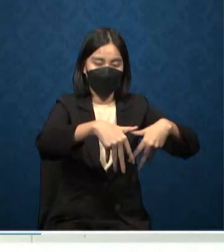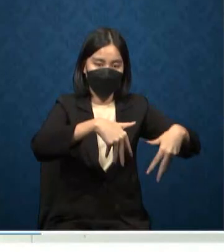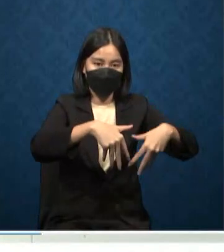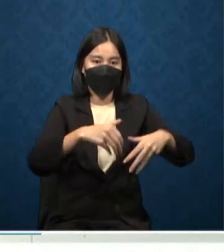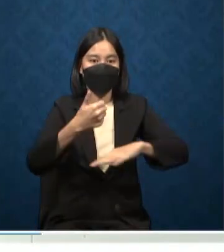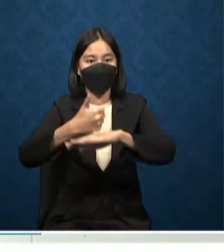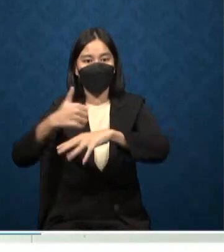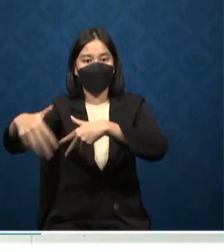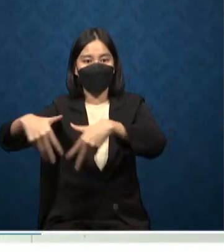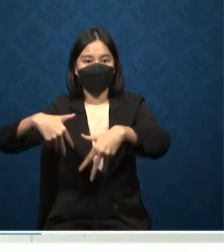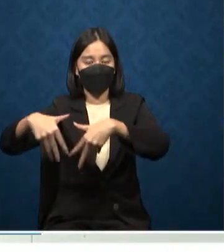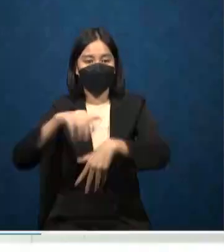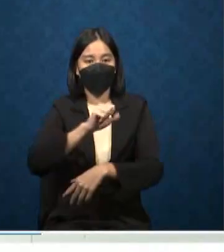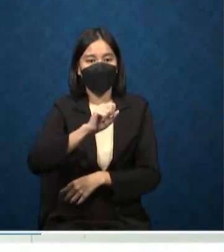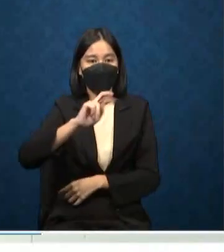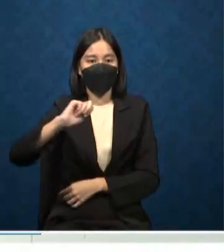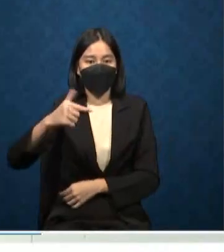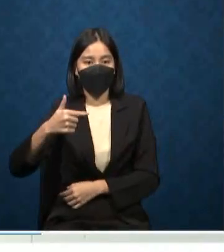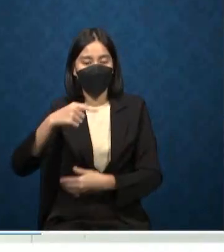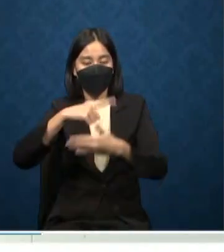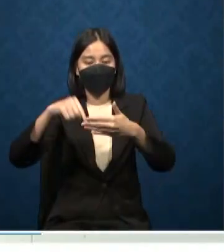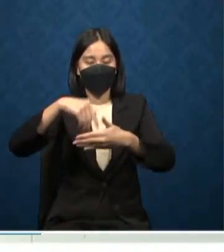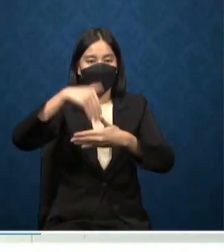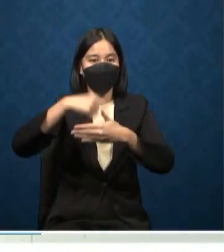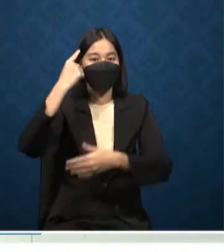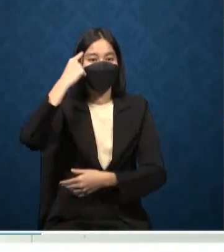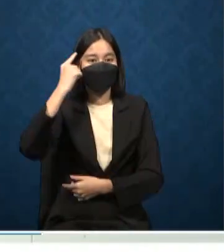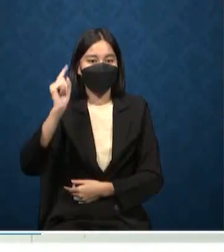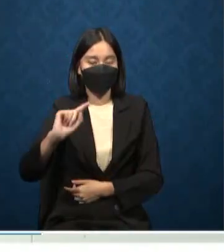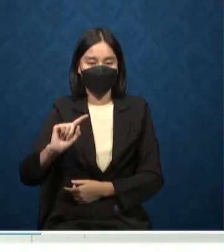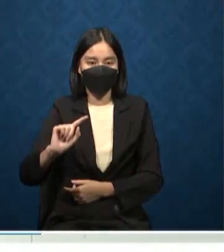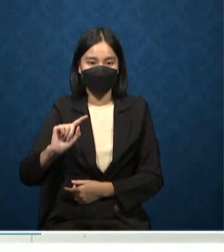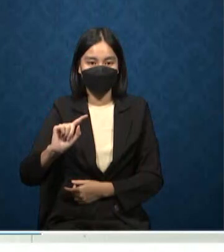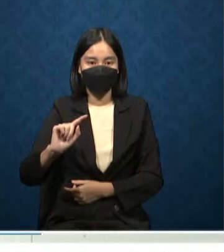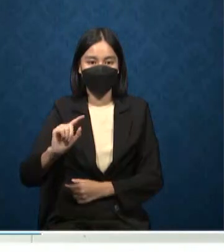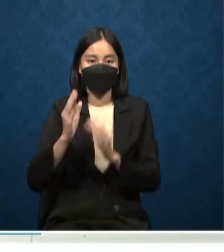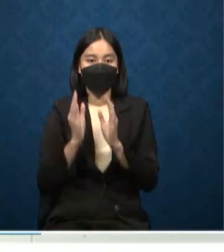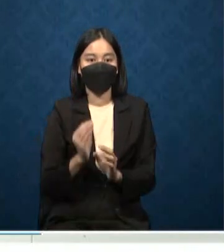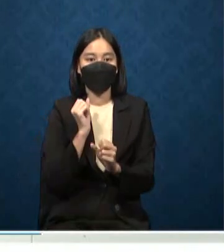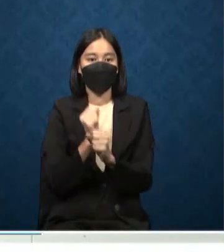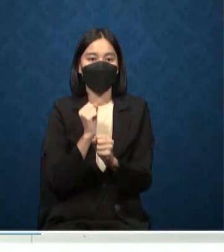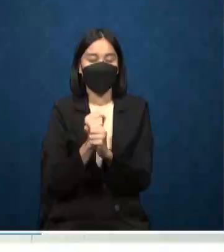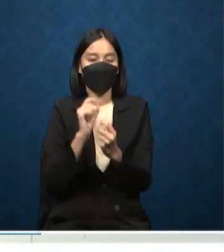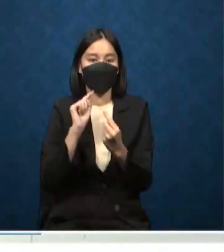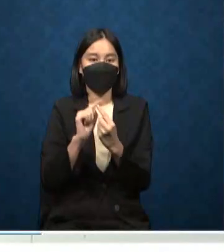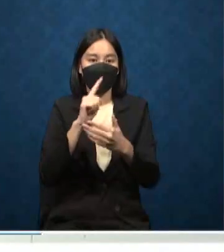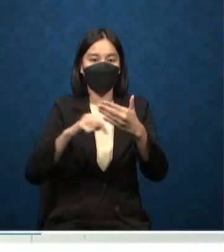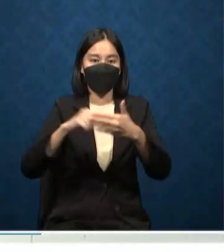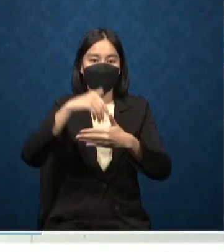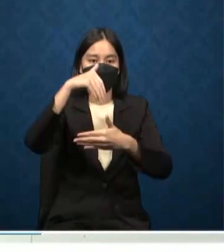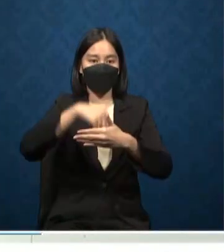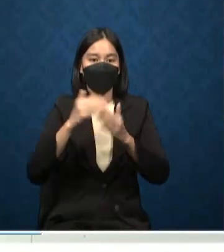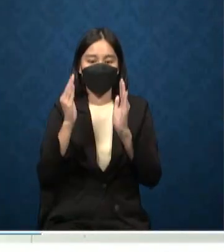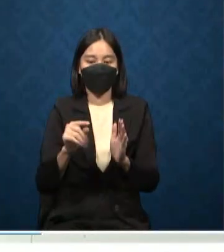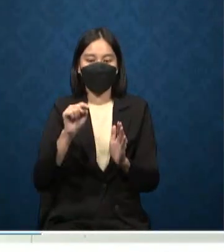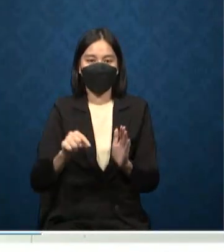ซึ่งสำนักงานคณะกรรมการการเลือกตั้งตระหนักดีว่าผู้ปฏิบัติงานในการจัดการเลือกตั้งถือเป็นบุคคลที่